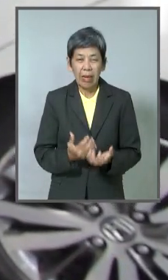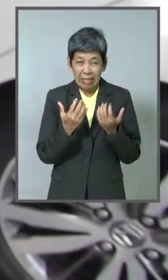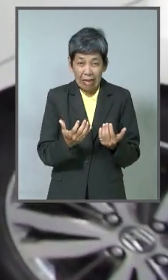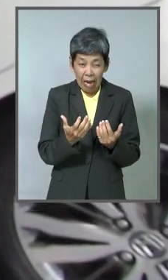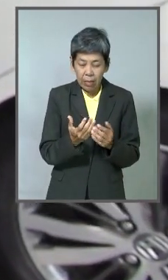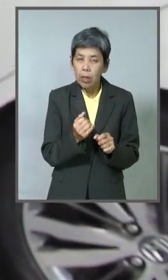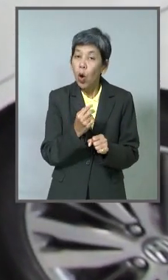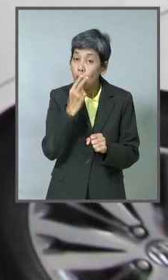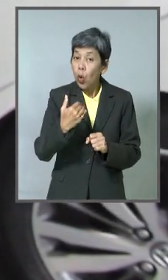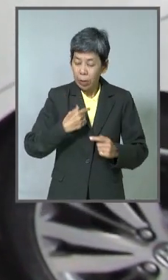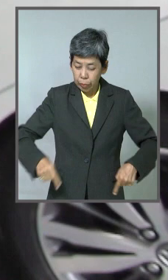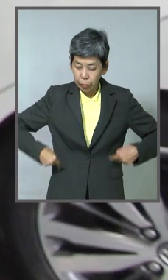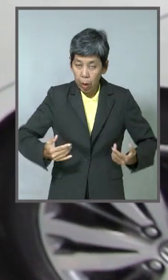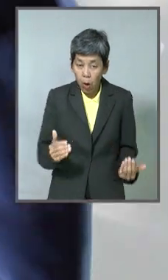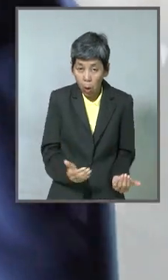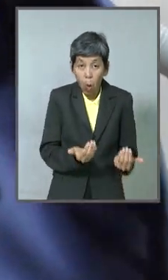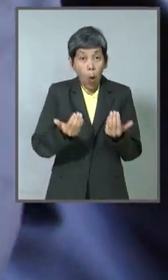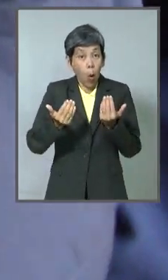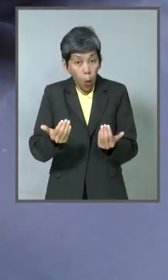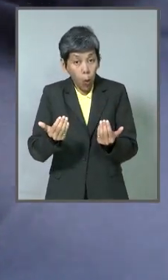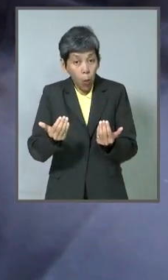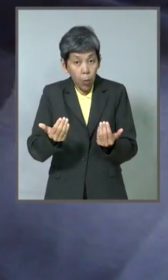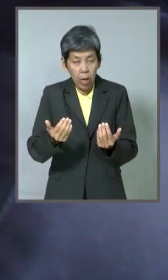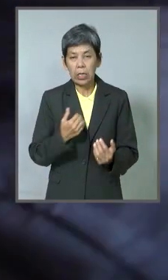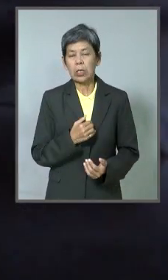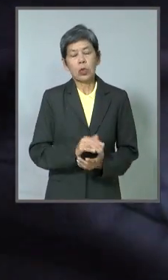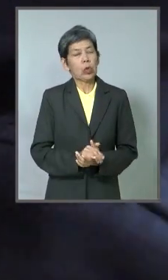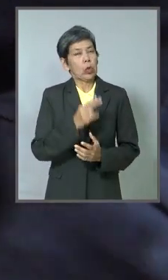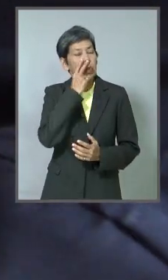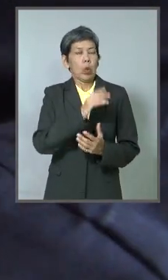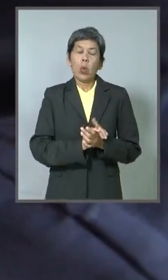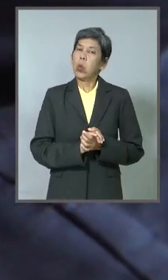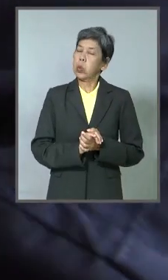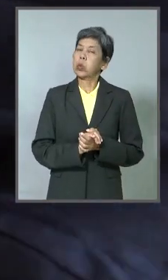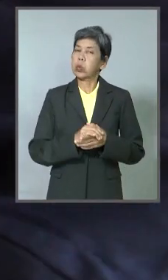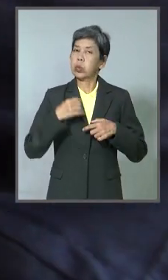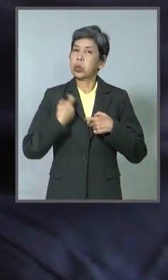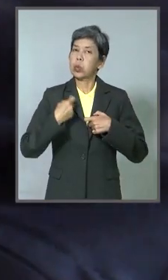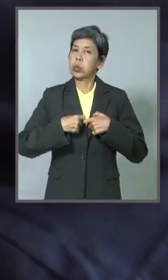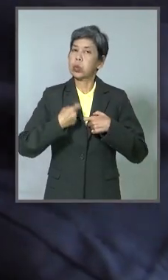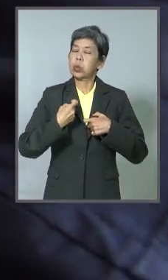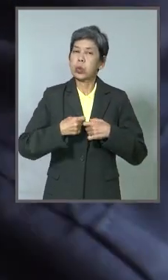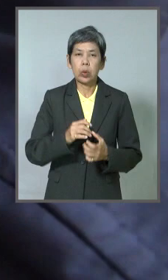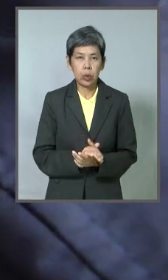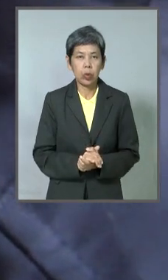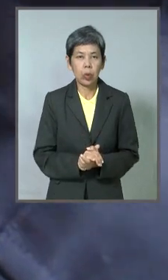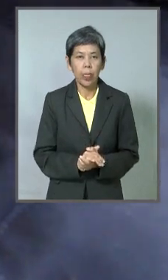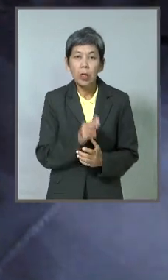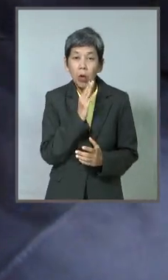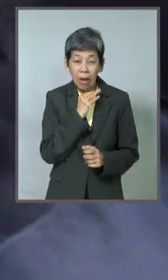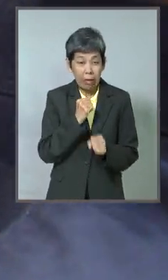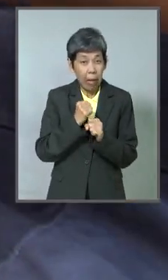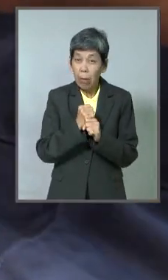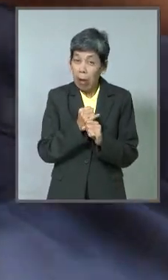การเคลื่อนย้ายผู้ป่วยขึ้นลงรถไม่ว่าจะเป็นการอุ้มหรือแบกฟังดูแล้วเนี่ยเหมือนเป็นงานหินพอสมควรเลยนะค